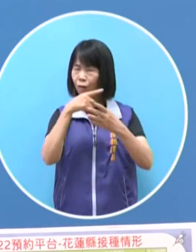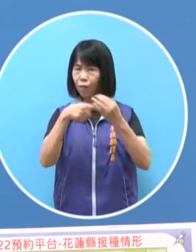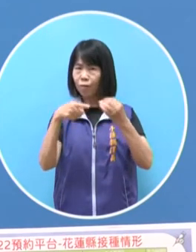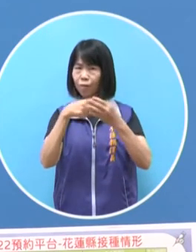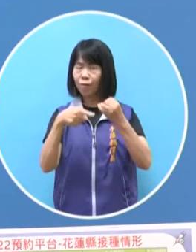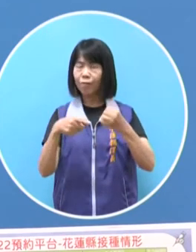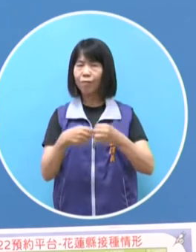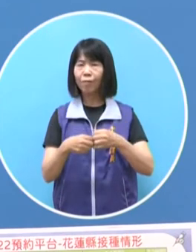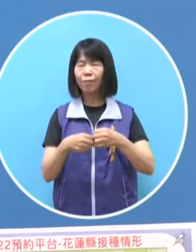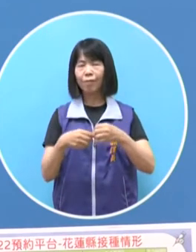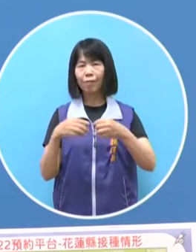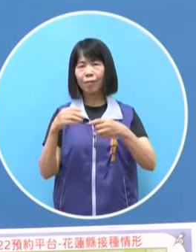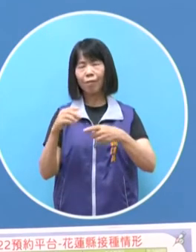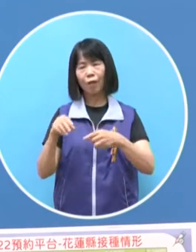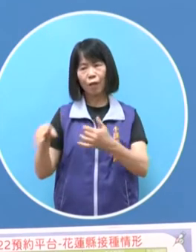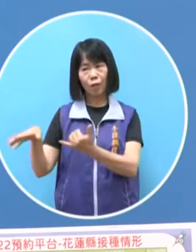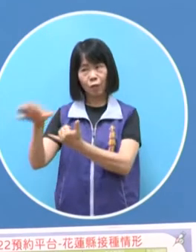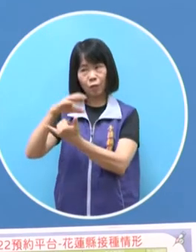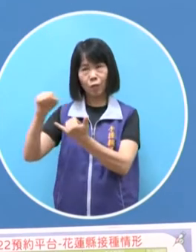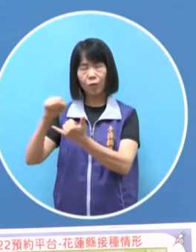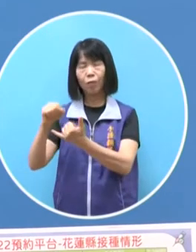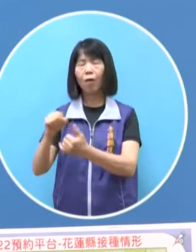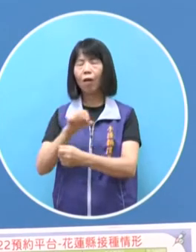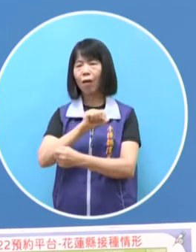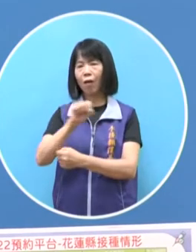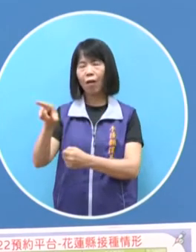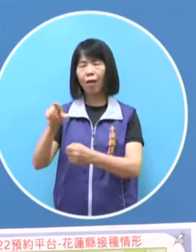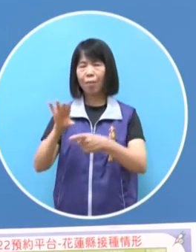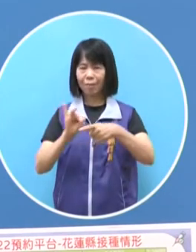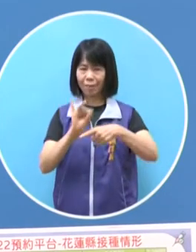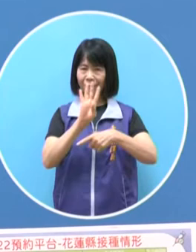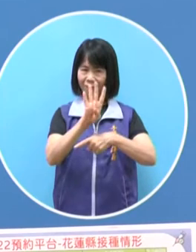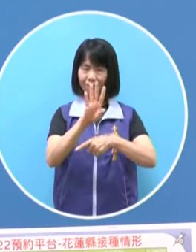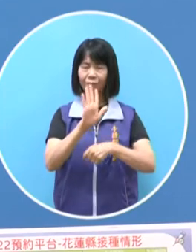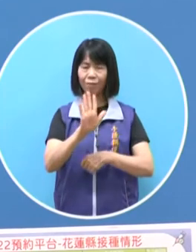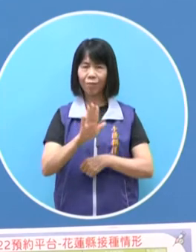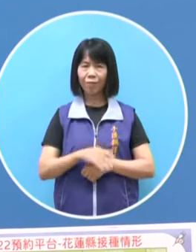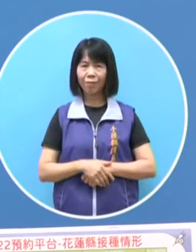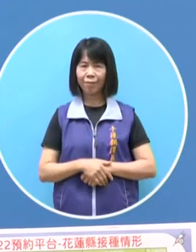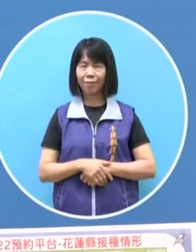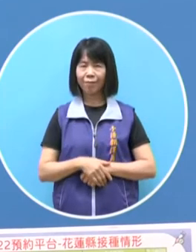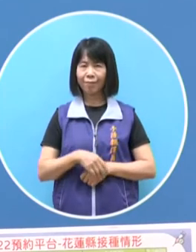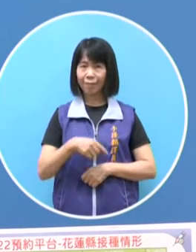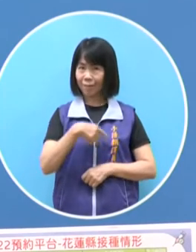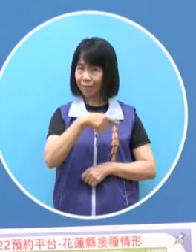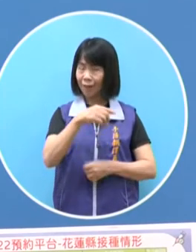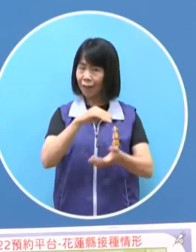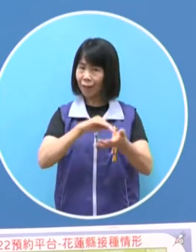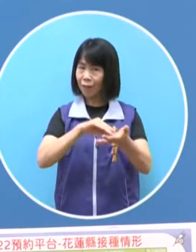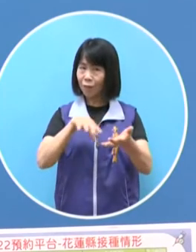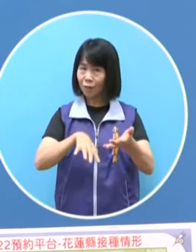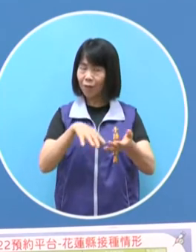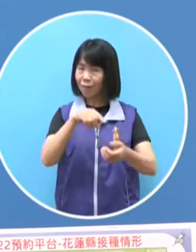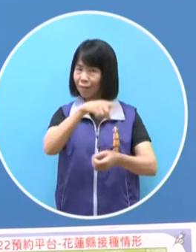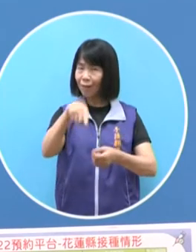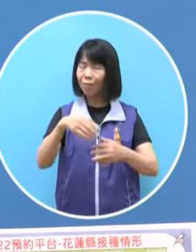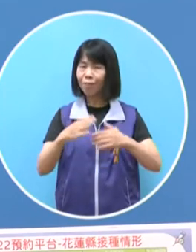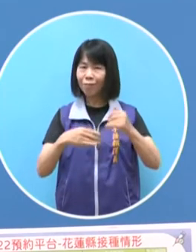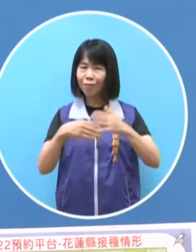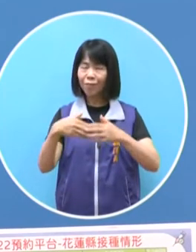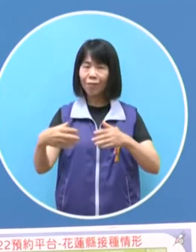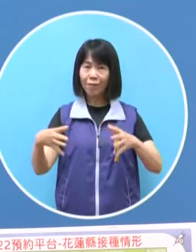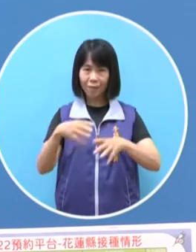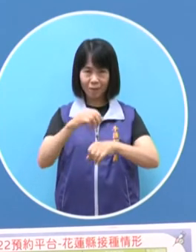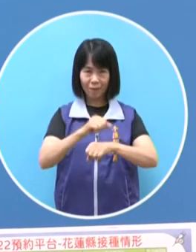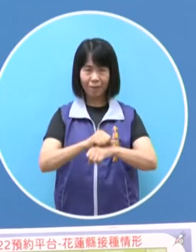率一直都高于全国大概4%。我想这是我们所有的乡亲以及我们的医疗院所大家共同合作后的